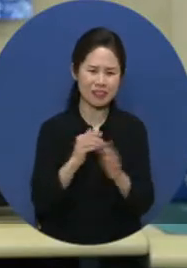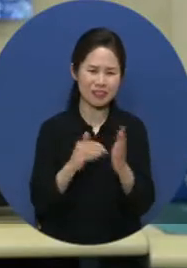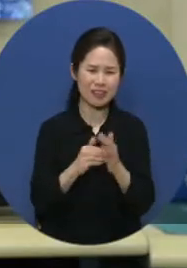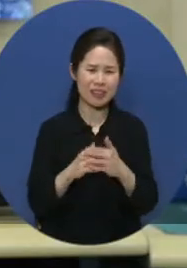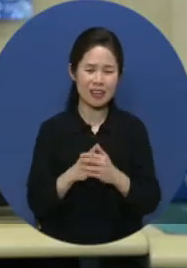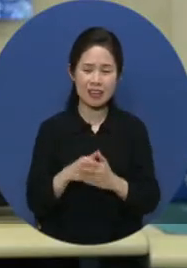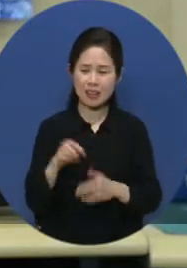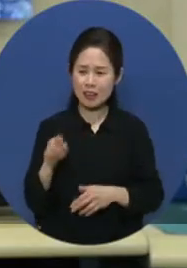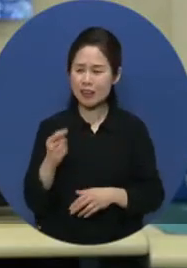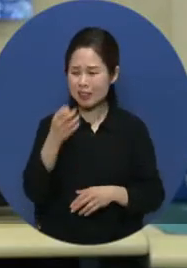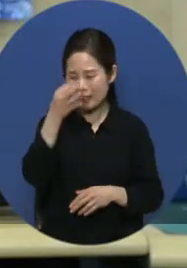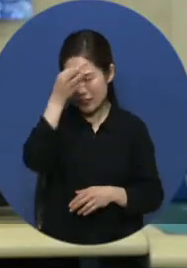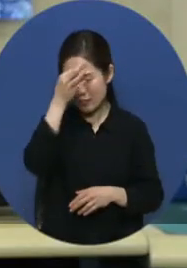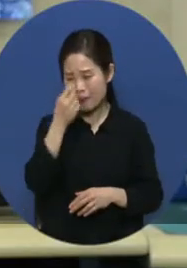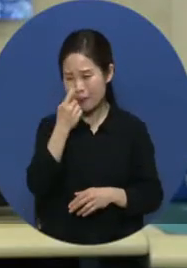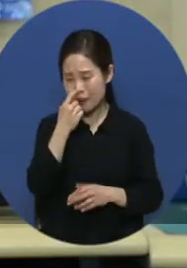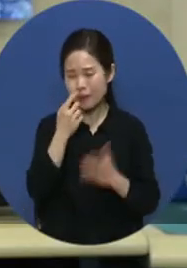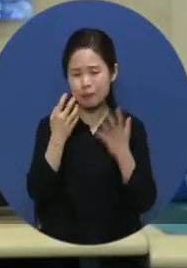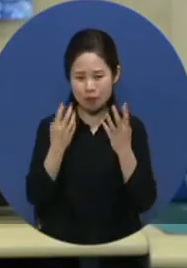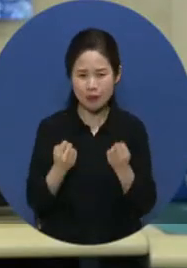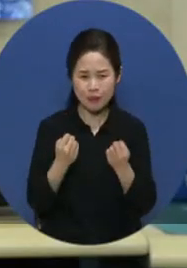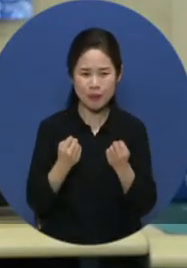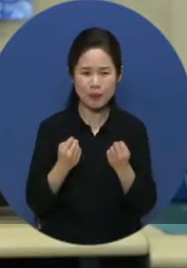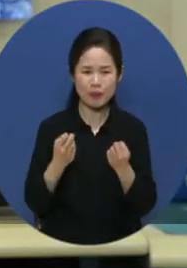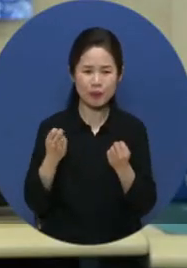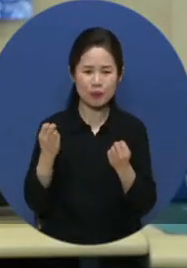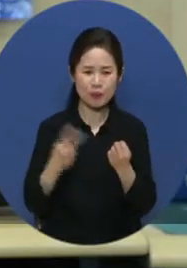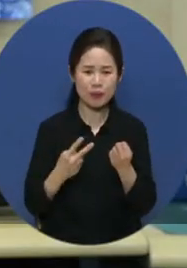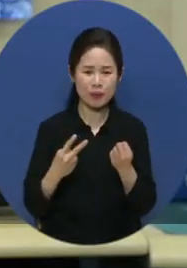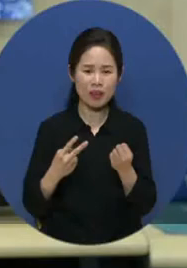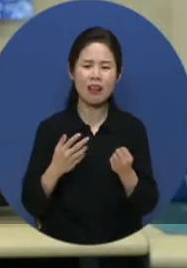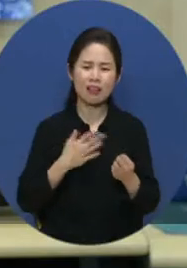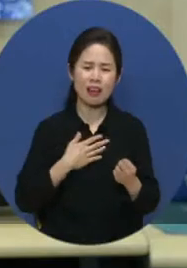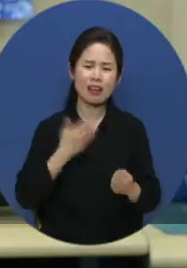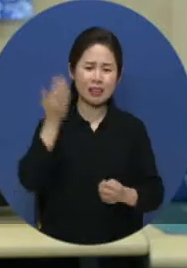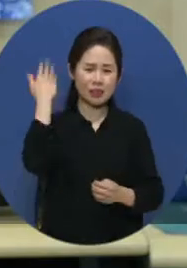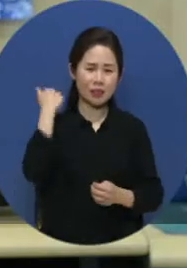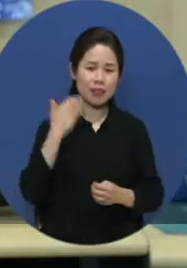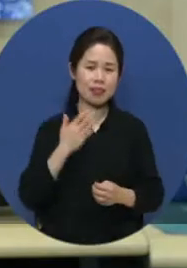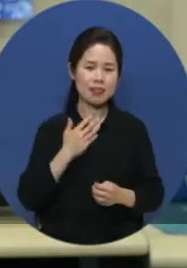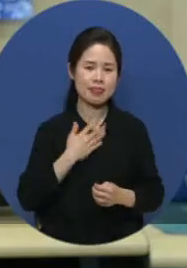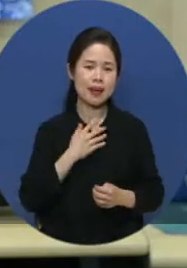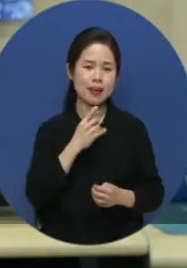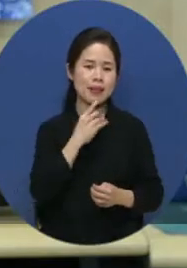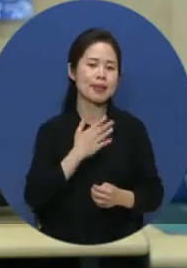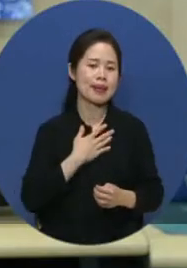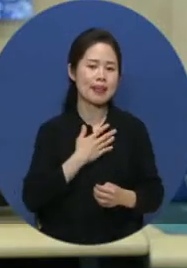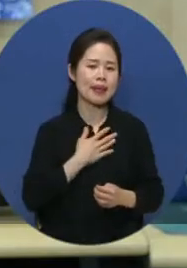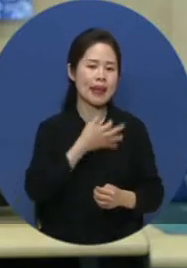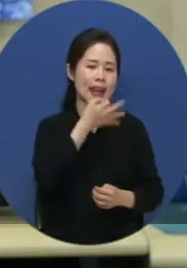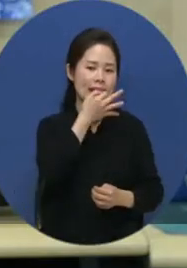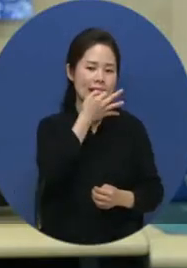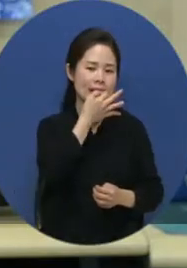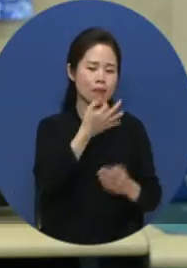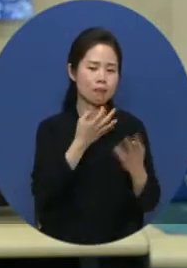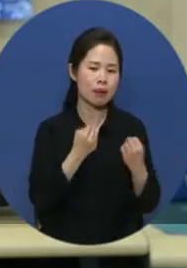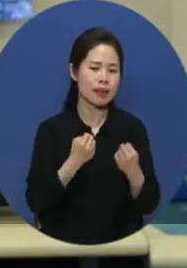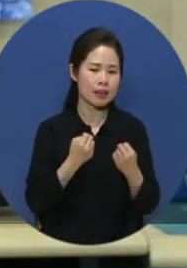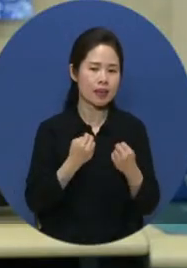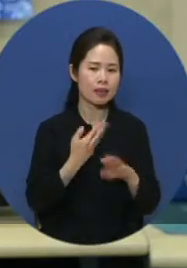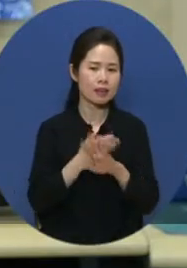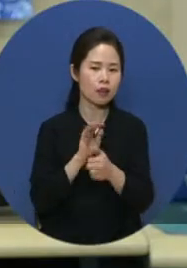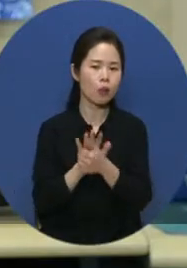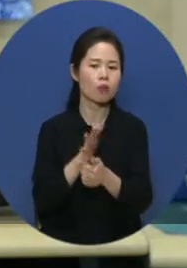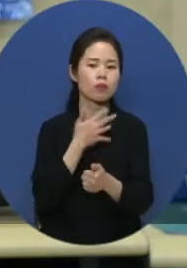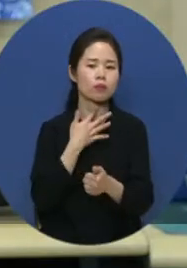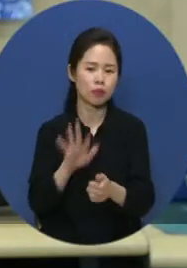것도 많았지만 일단 저는 사실은 저밖에 모르는 개인주의적인 사람이었거든요. 그래서 누군가를 도와본 적도 없고,